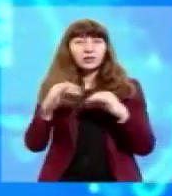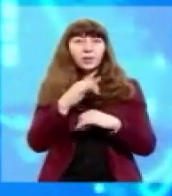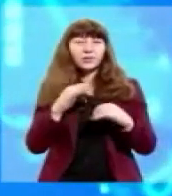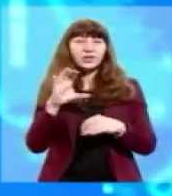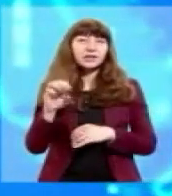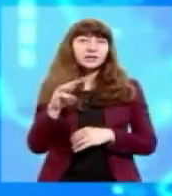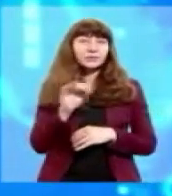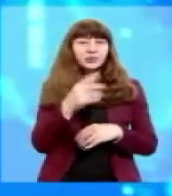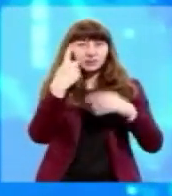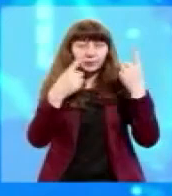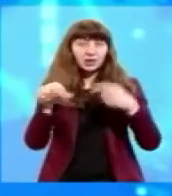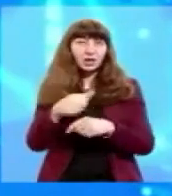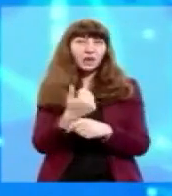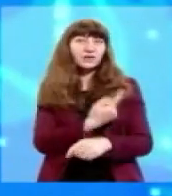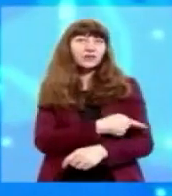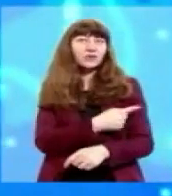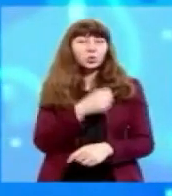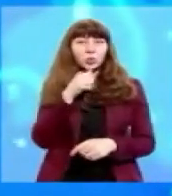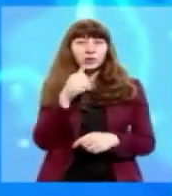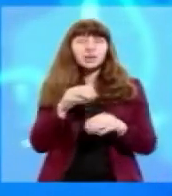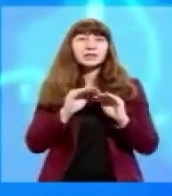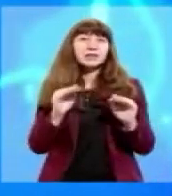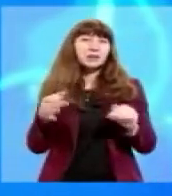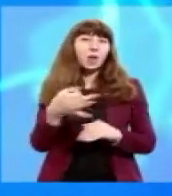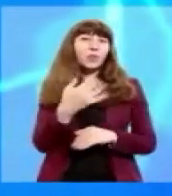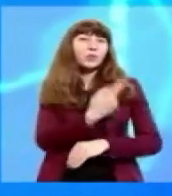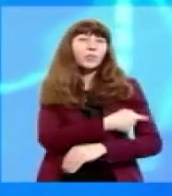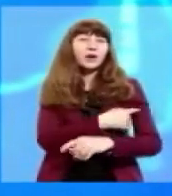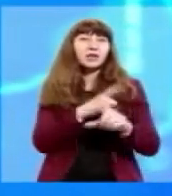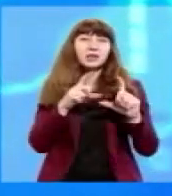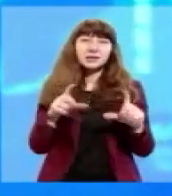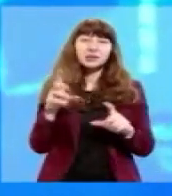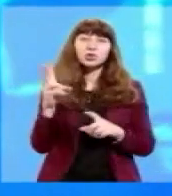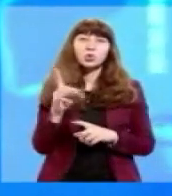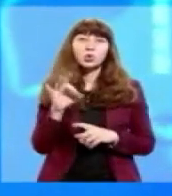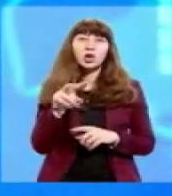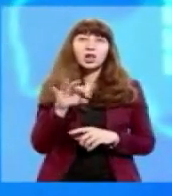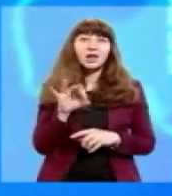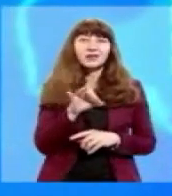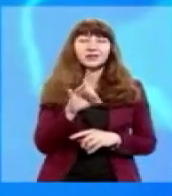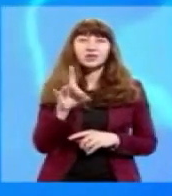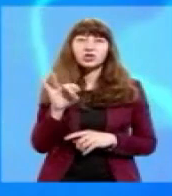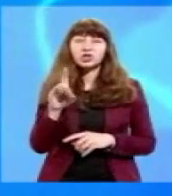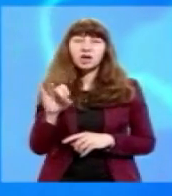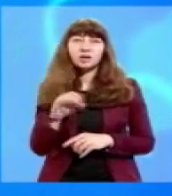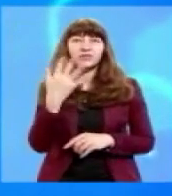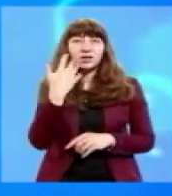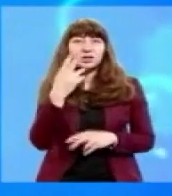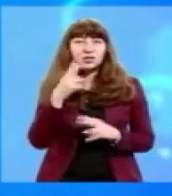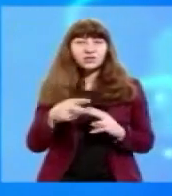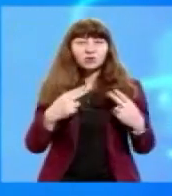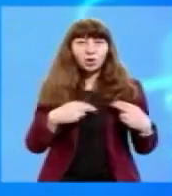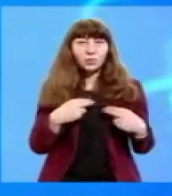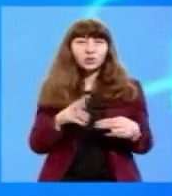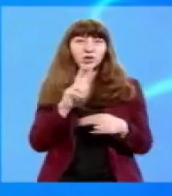массовой информации сообщил главный врач Кустанайской детской областной больницы Нурлан Ержанов. Когда завершат ремонтные работы и как сейчас